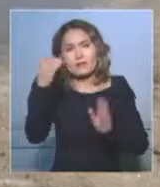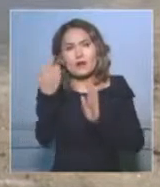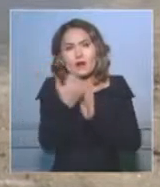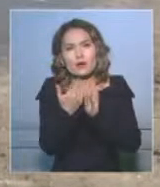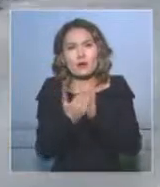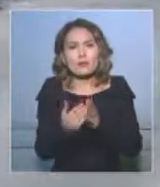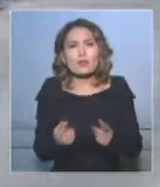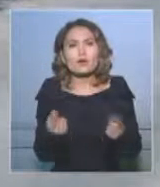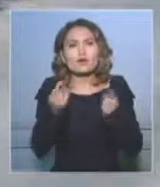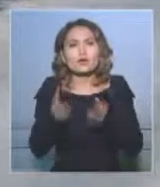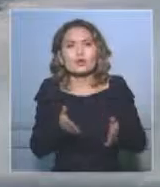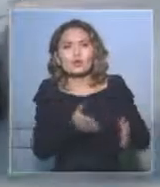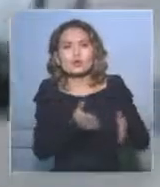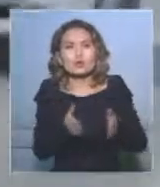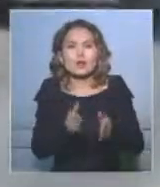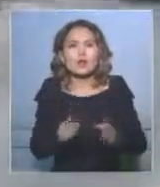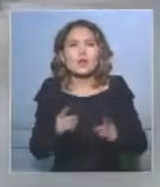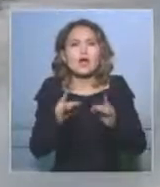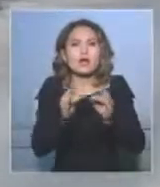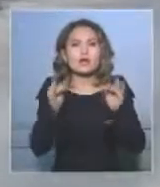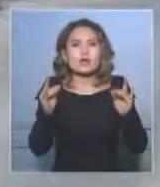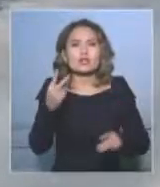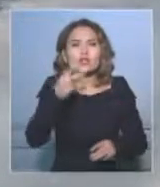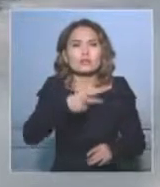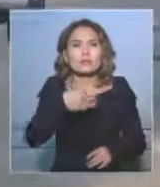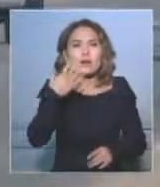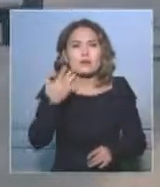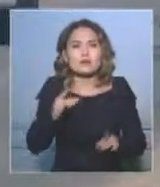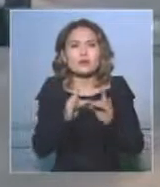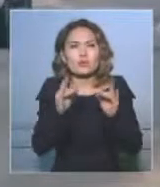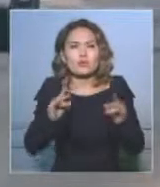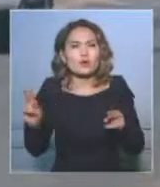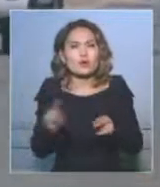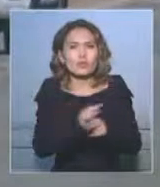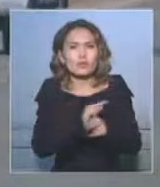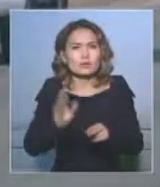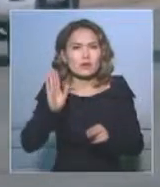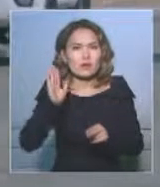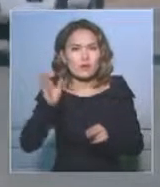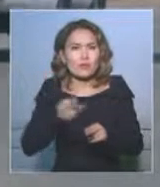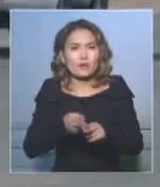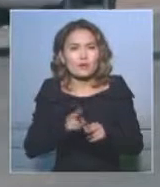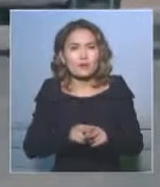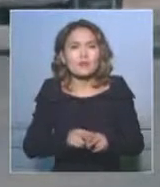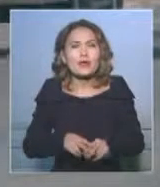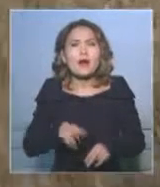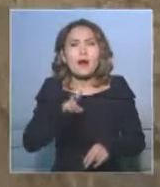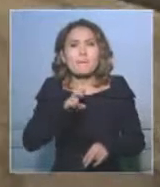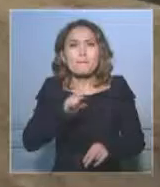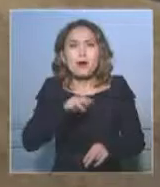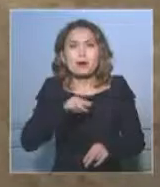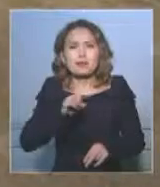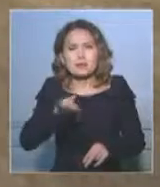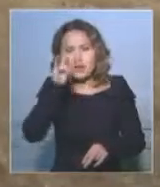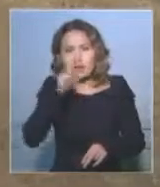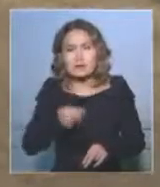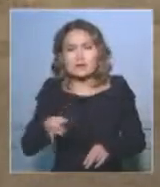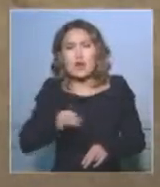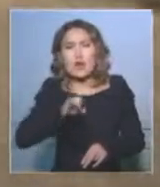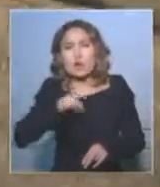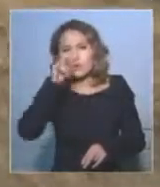жөнделіп, 90 өткел мен 25 көпір толықтай қайта салынуы тиіс. Аталған күре жолдың жөнделуі тек батыс өңір ғана емес, еліміздің оңтүстігі